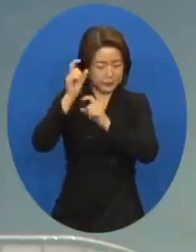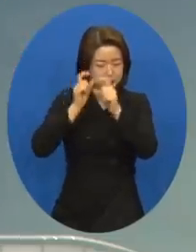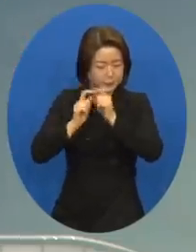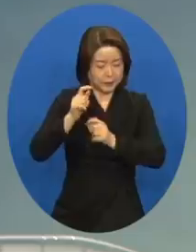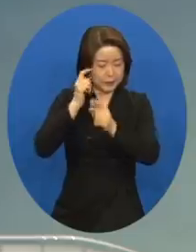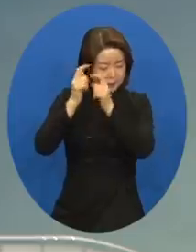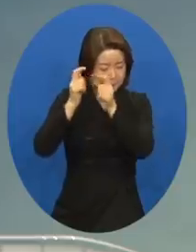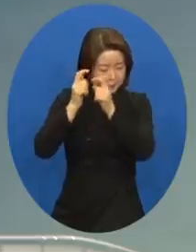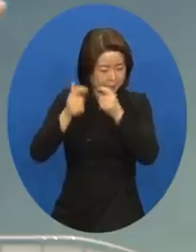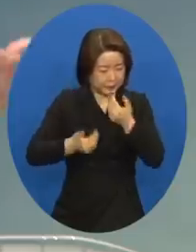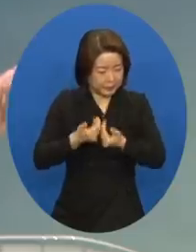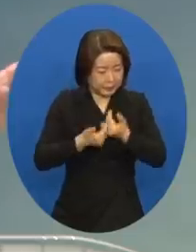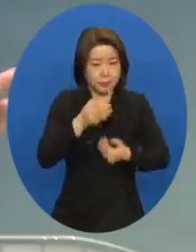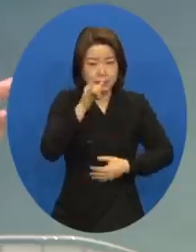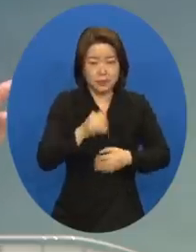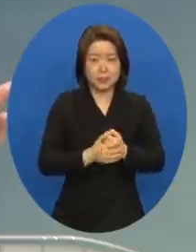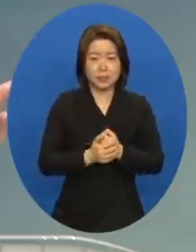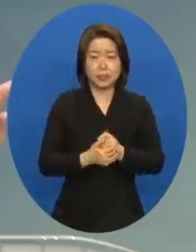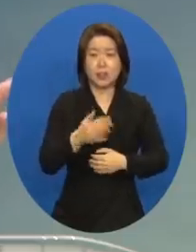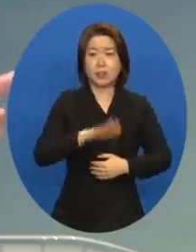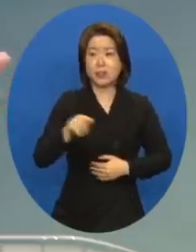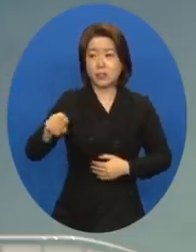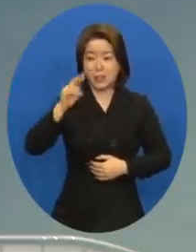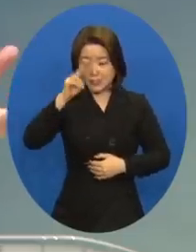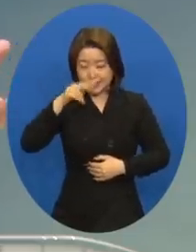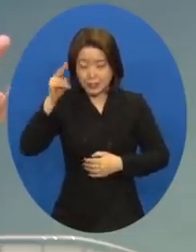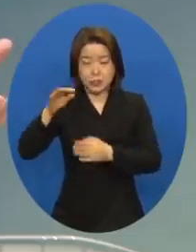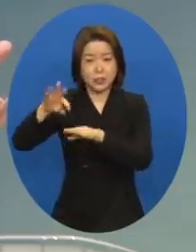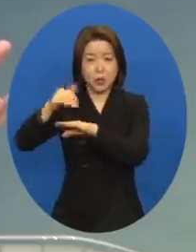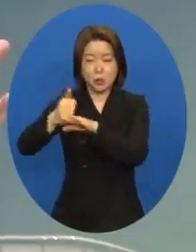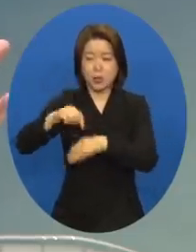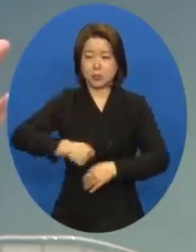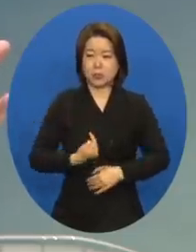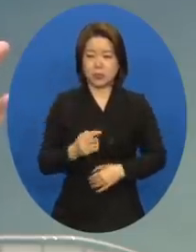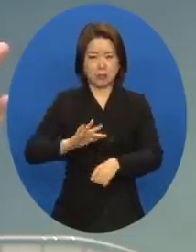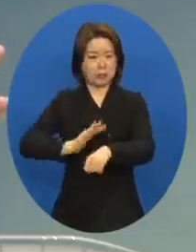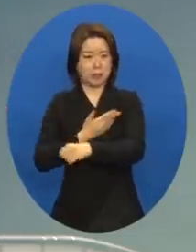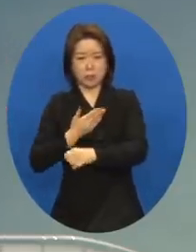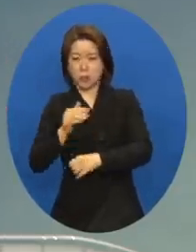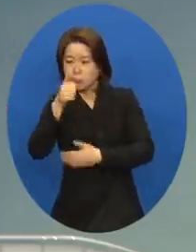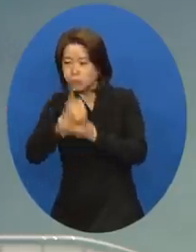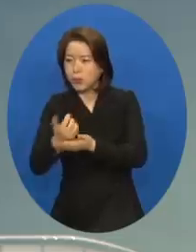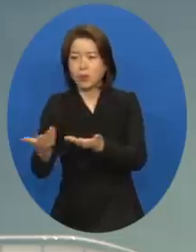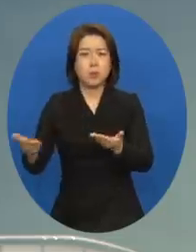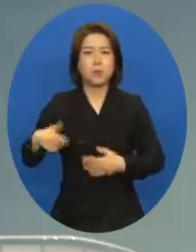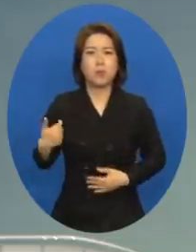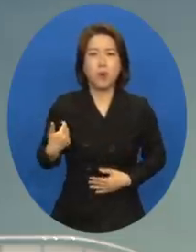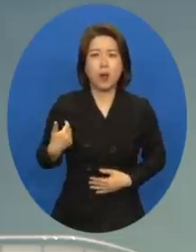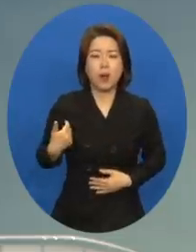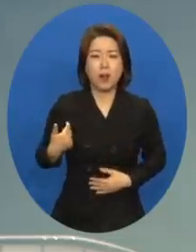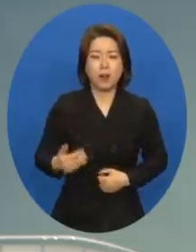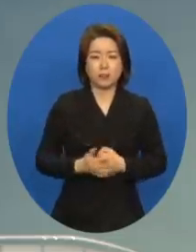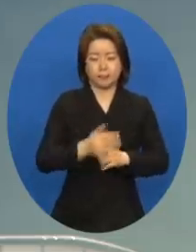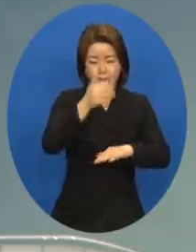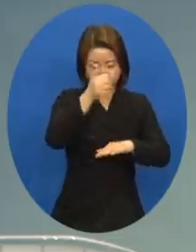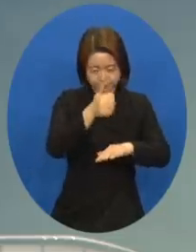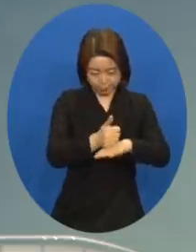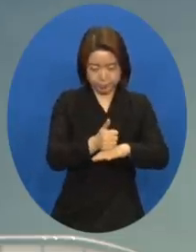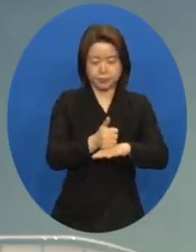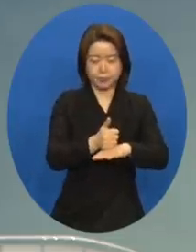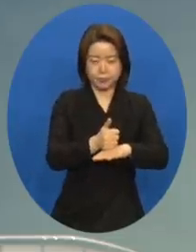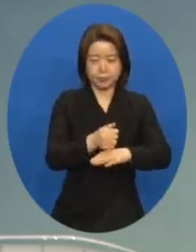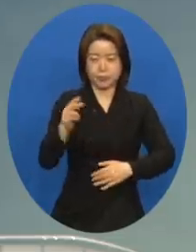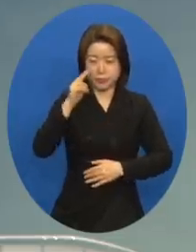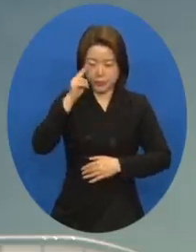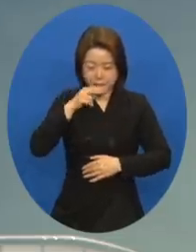사울 왕은 자기가 뭘 잘못했는지 몰랐습니다. 그래서 결국은 사울 왕은